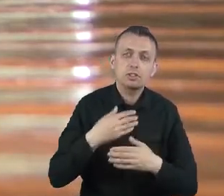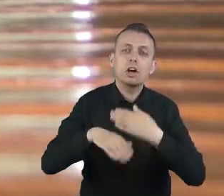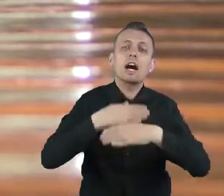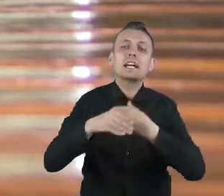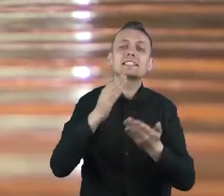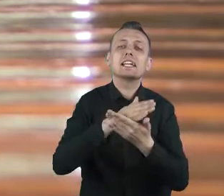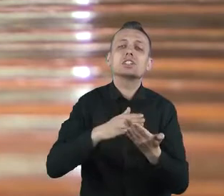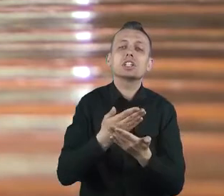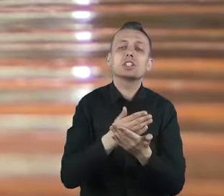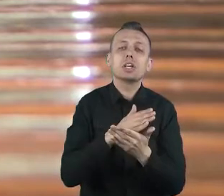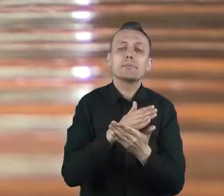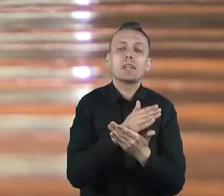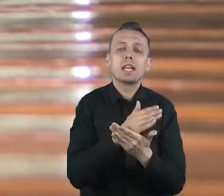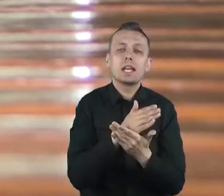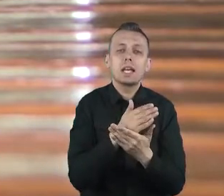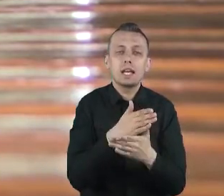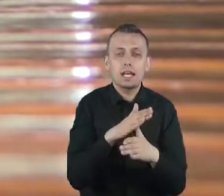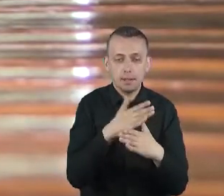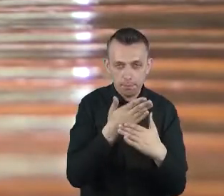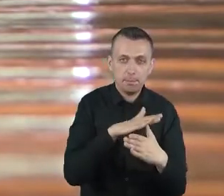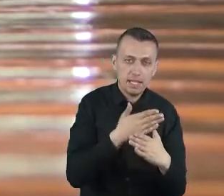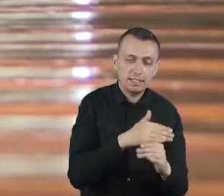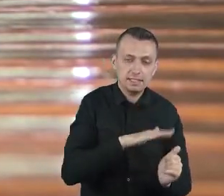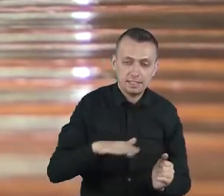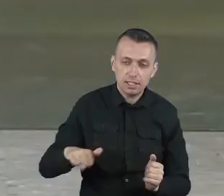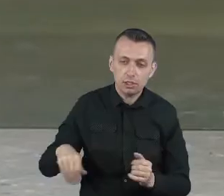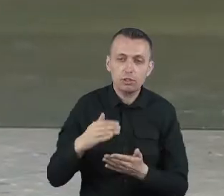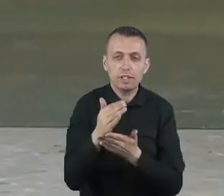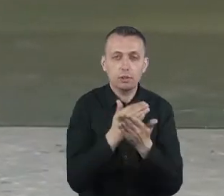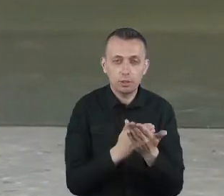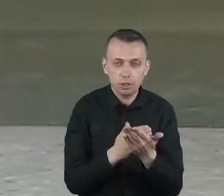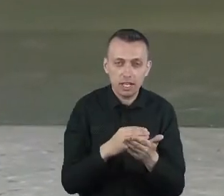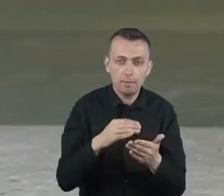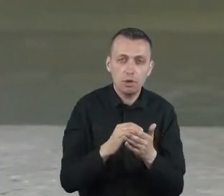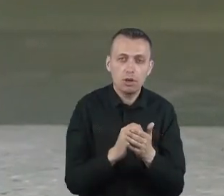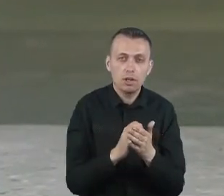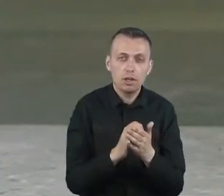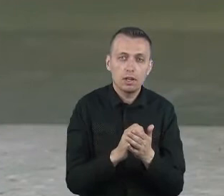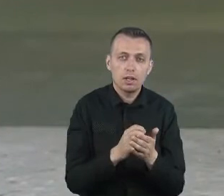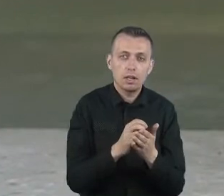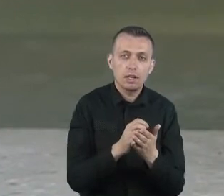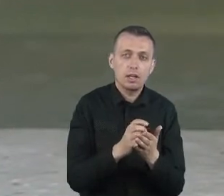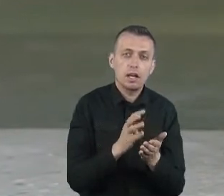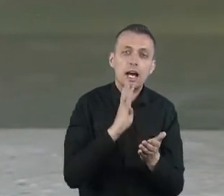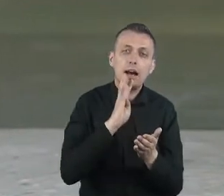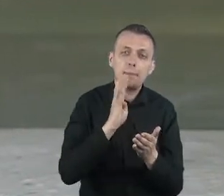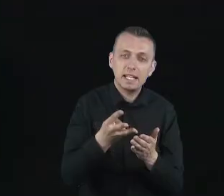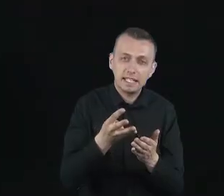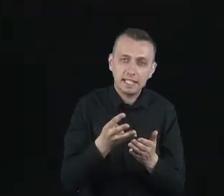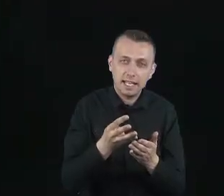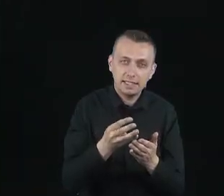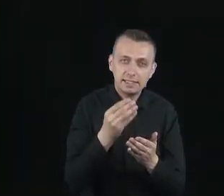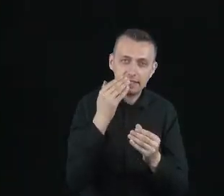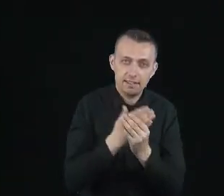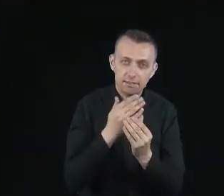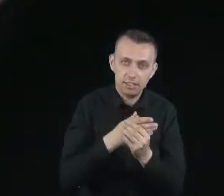to część międzynarodowego programu realizowanego przez amerykańską fundację. Dzięki organizacji Johnny and Friends do Polski w ciągu kilkunastu lat